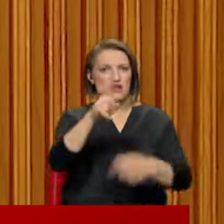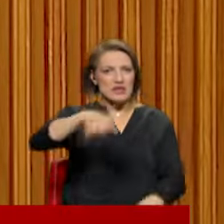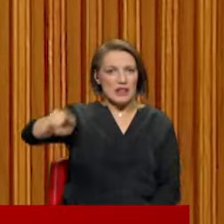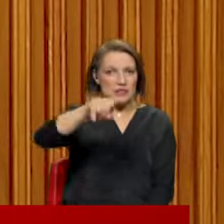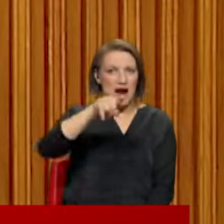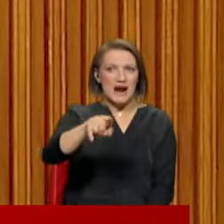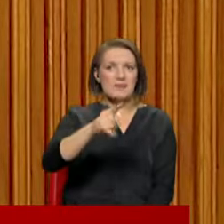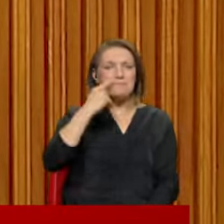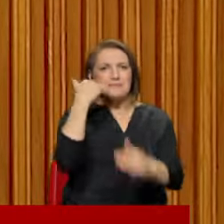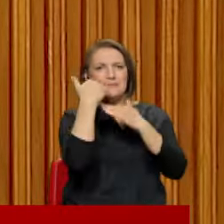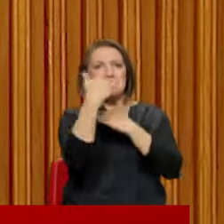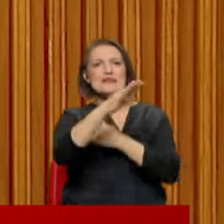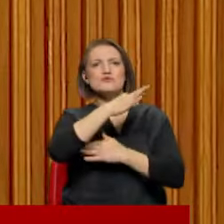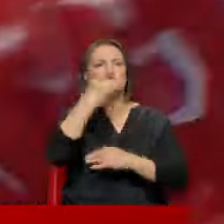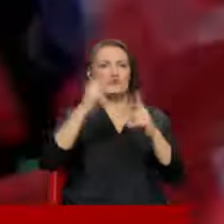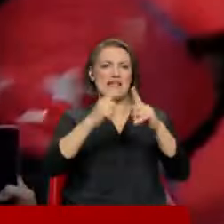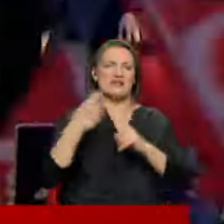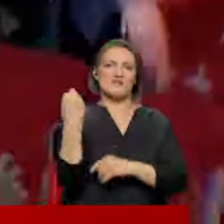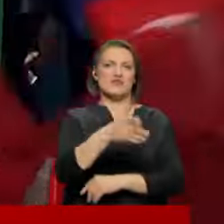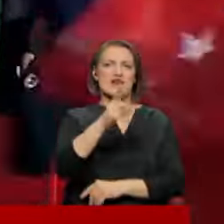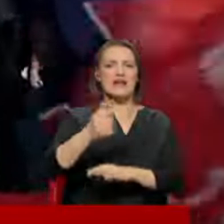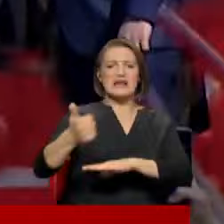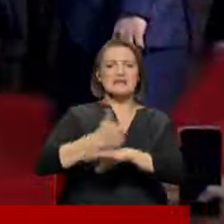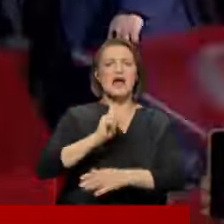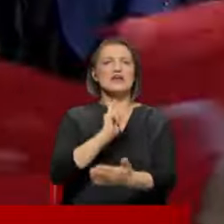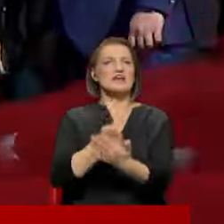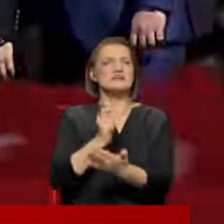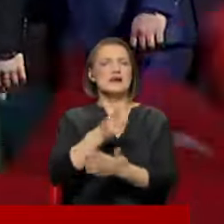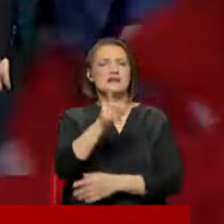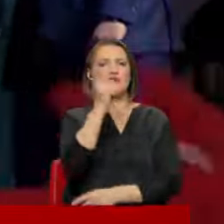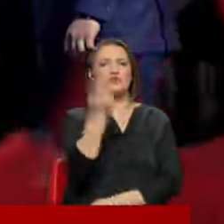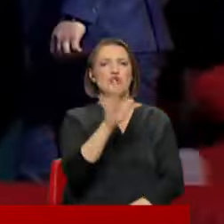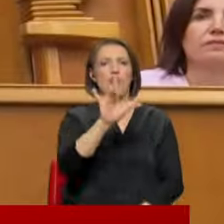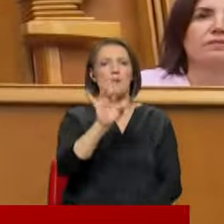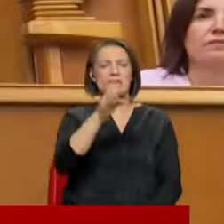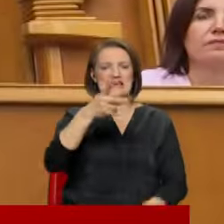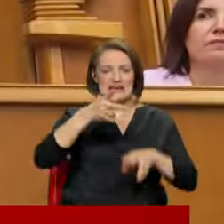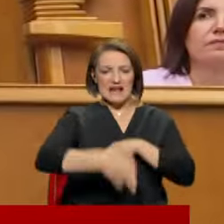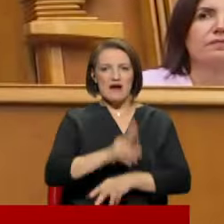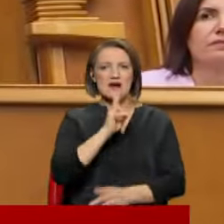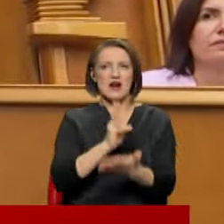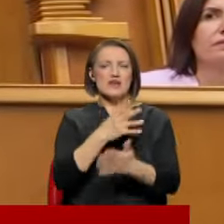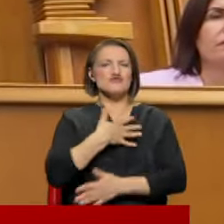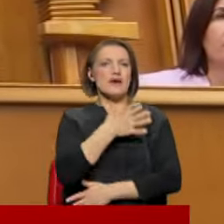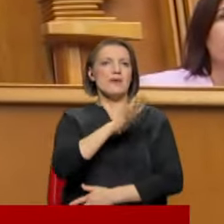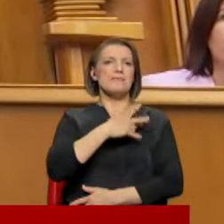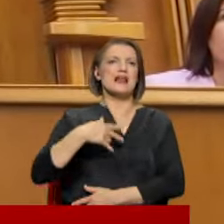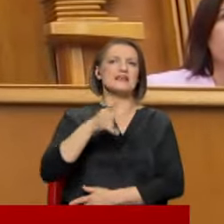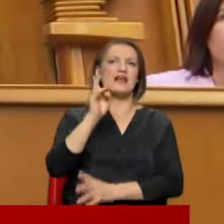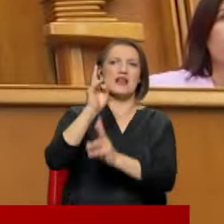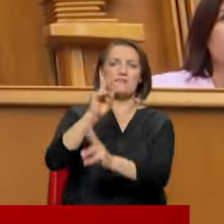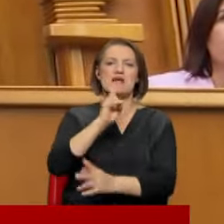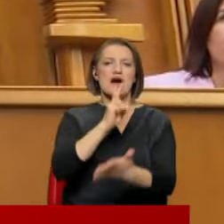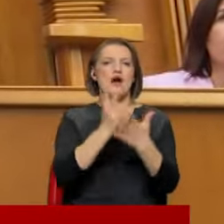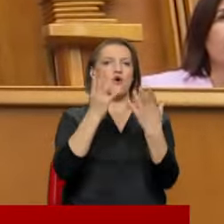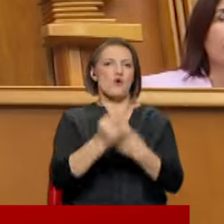çalışanla milletin huzurunda hesaplaşır. İktidarın yatırımlarda %15 kesinti kararını da CHP'li belediyelere yönelik bir